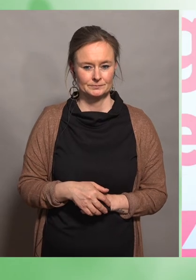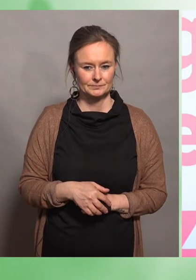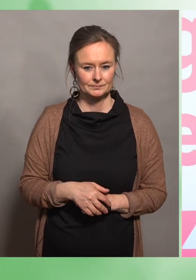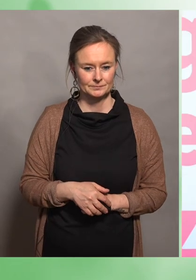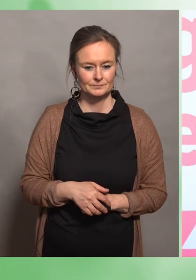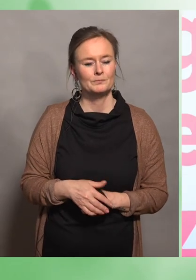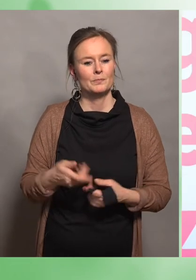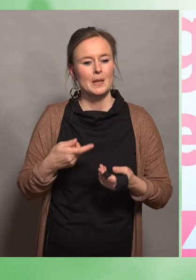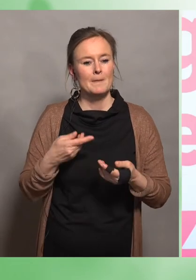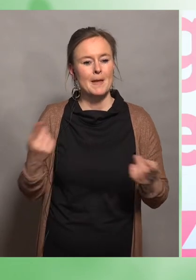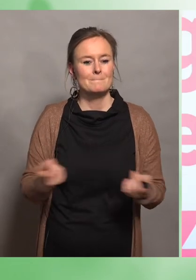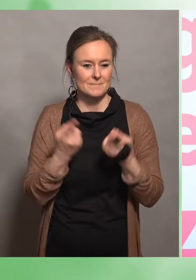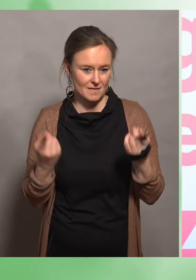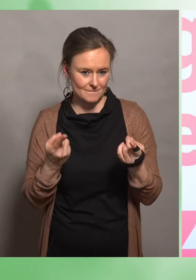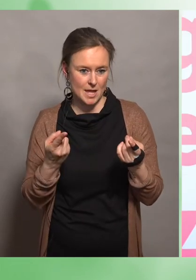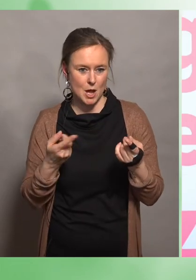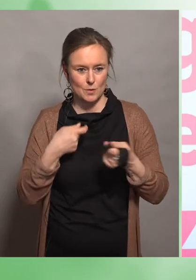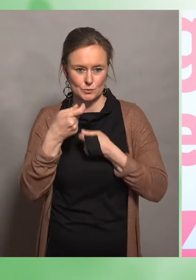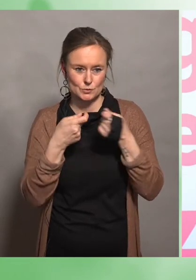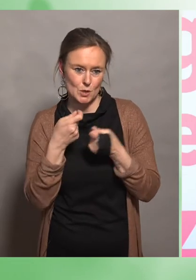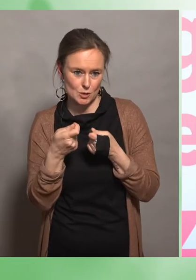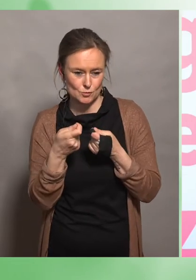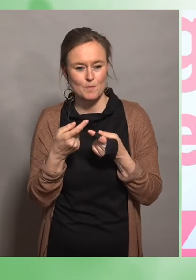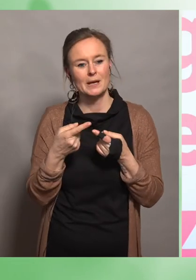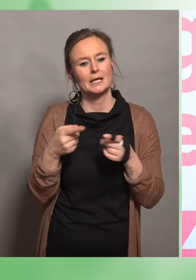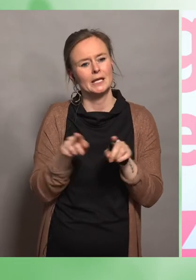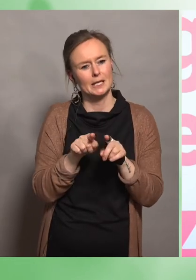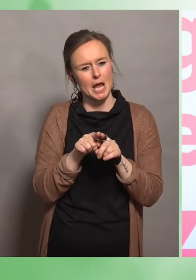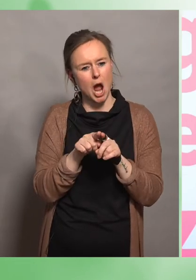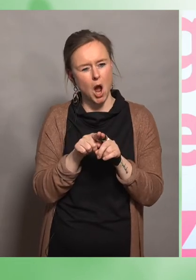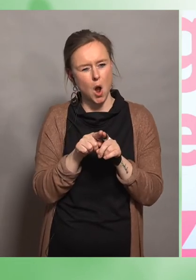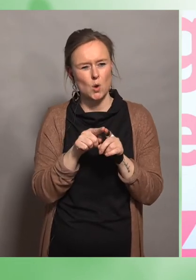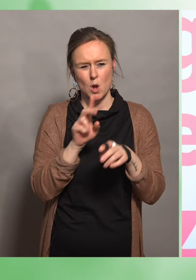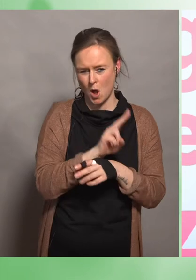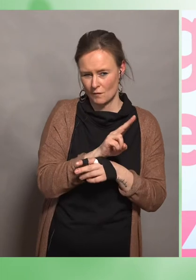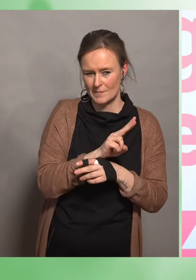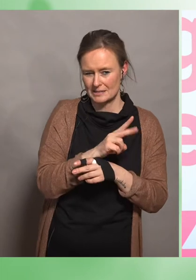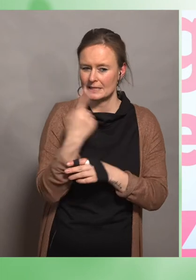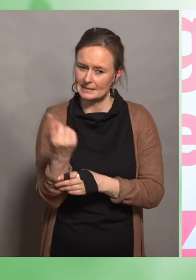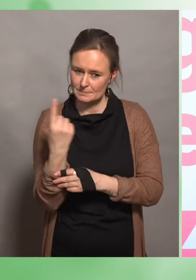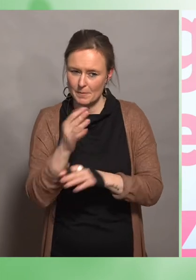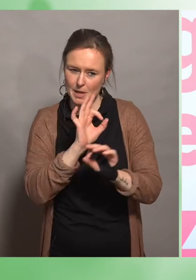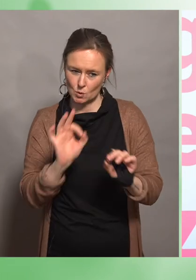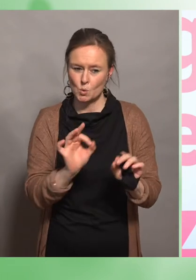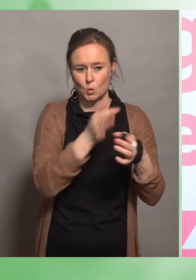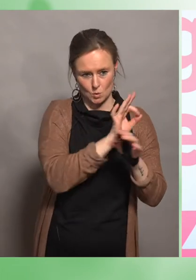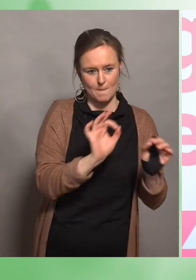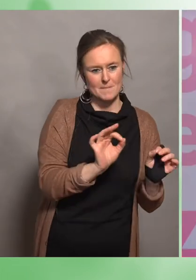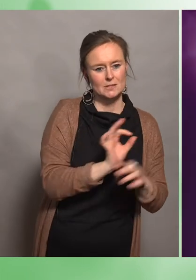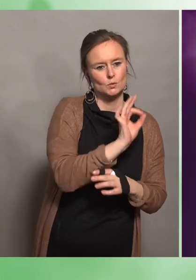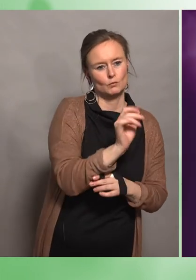Beim Bewerbungsgespräch achten wir darauf, dass die Bewerber auch wirklich gut zur Stelle passen und auch die richtigen Fähigkeiten